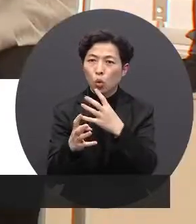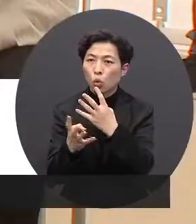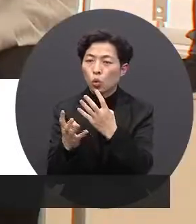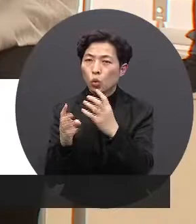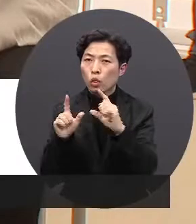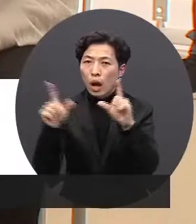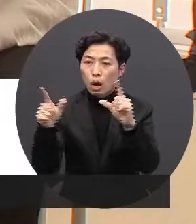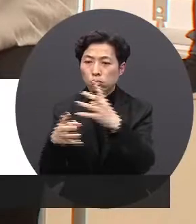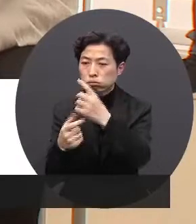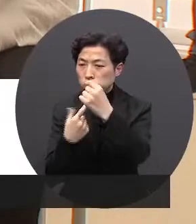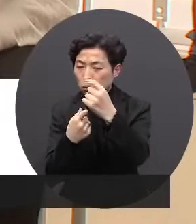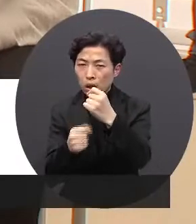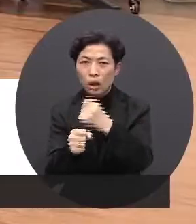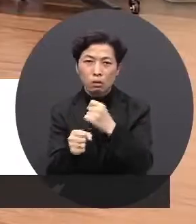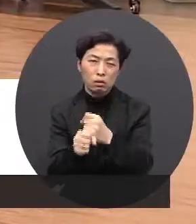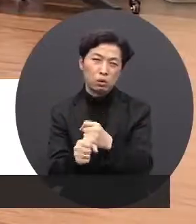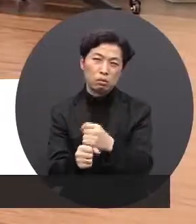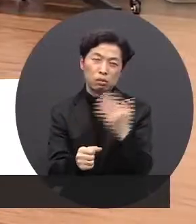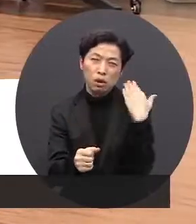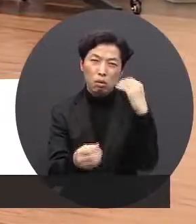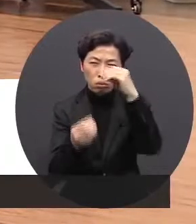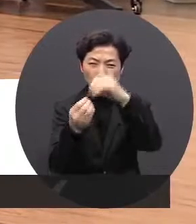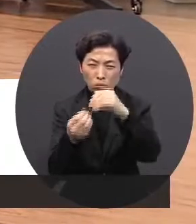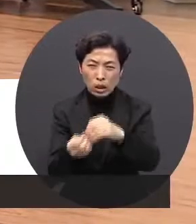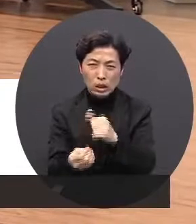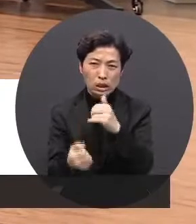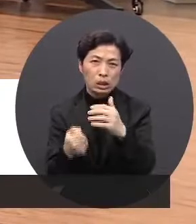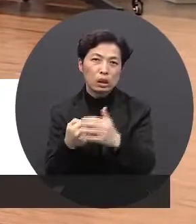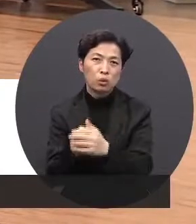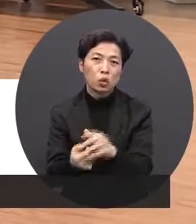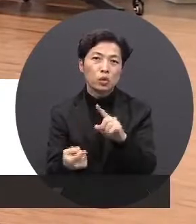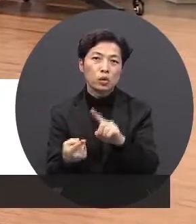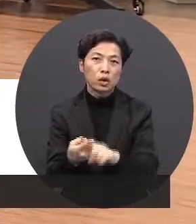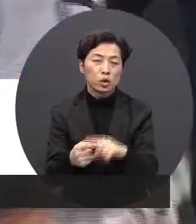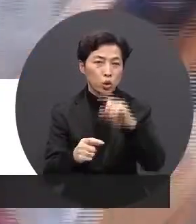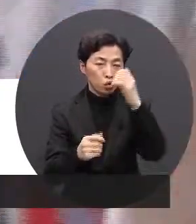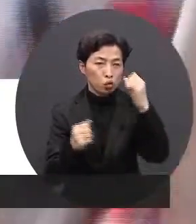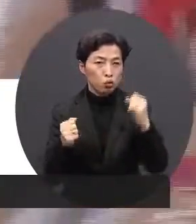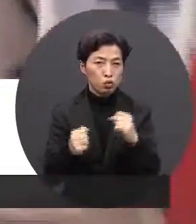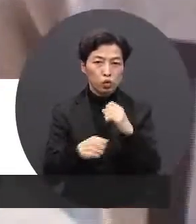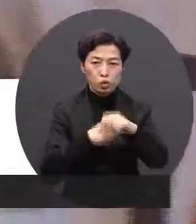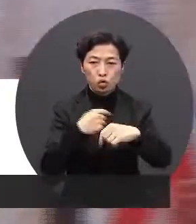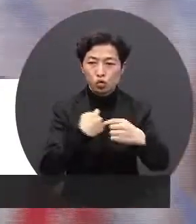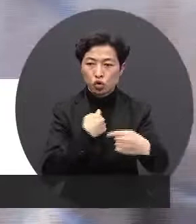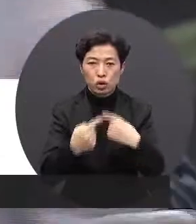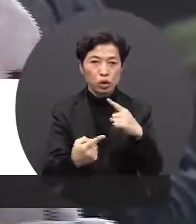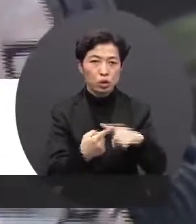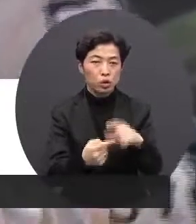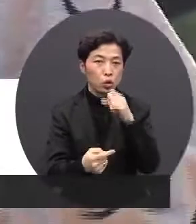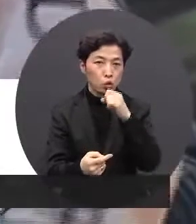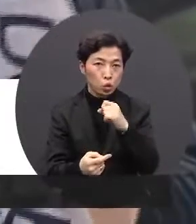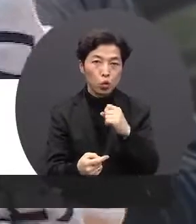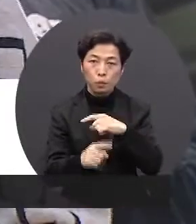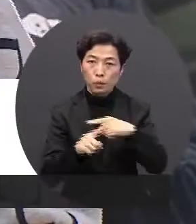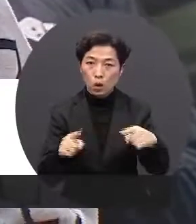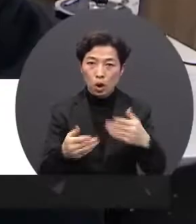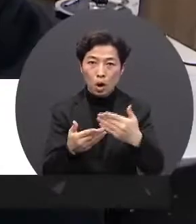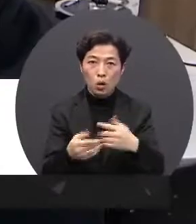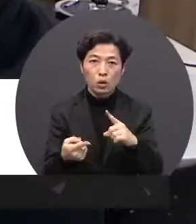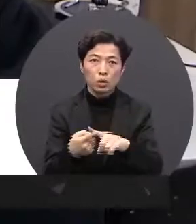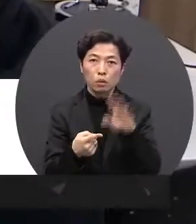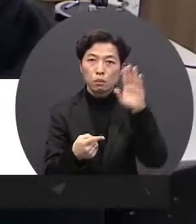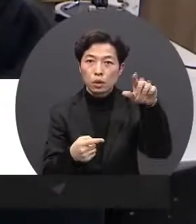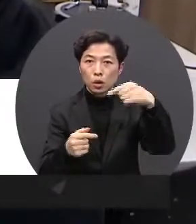채워가는 방식은 산업화 시대의 유물이라며 충북이 수시에서 좋은 성과를 올린 것도 미래 교육에 방점을